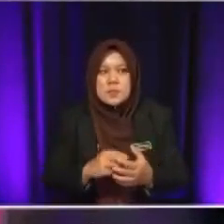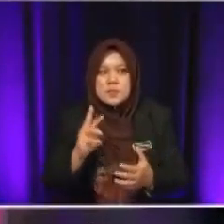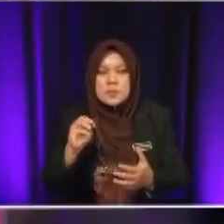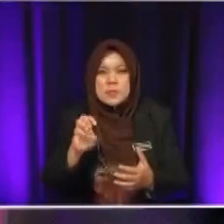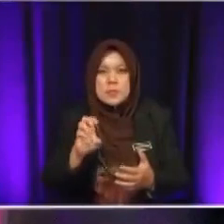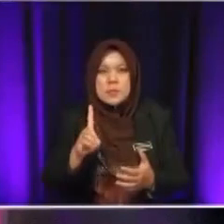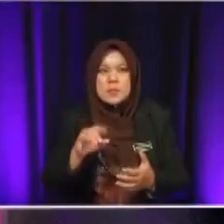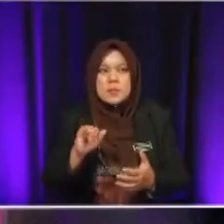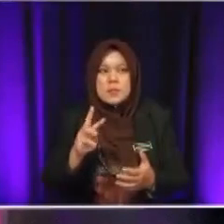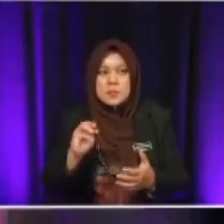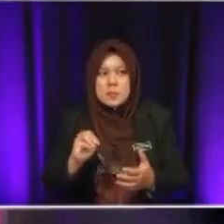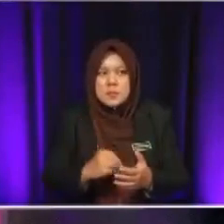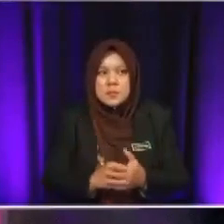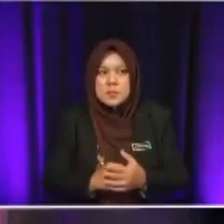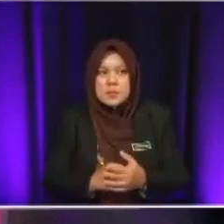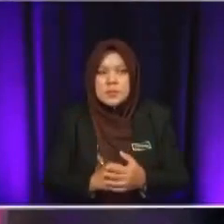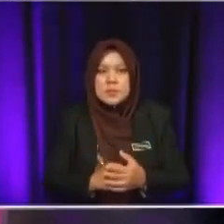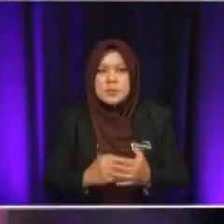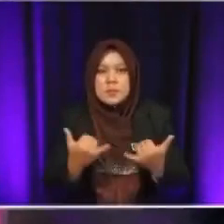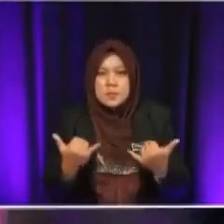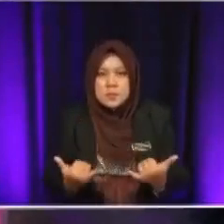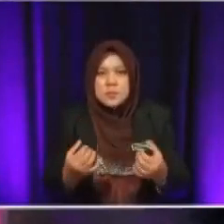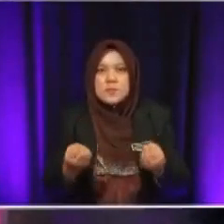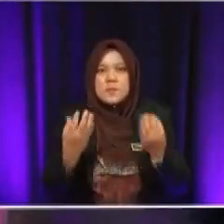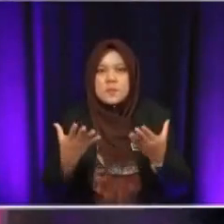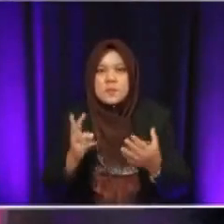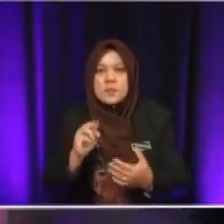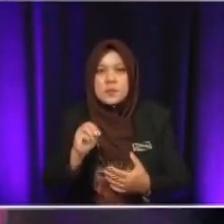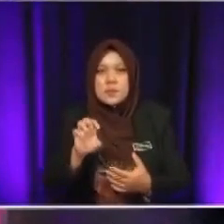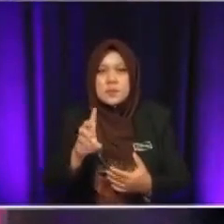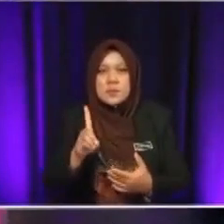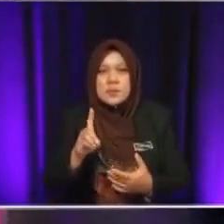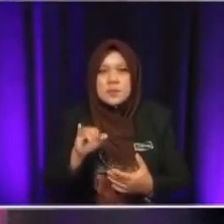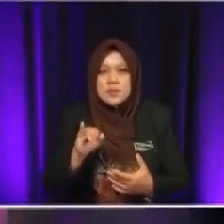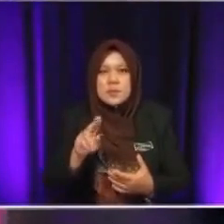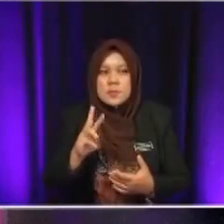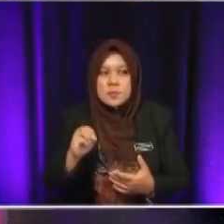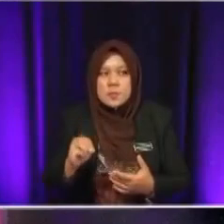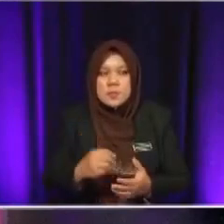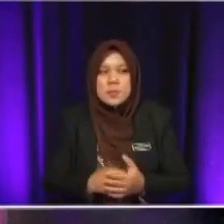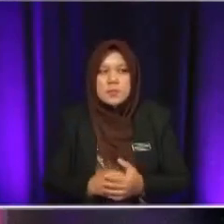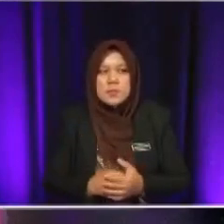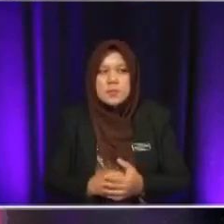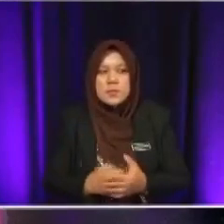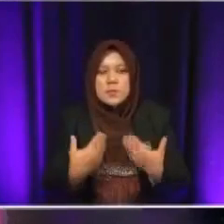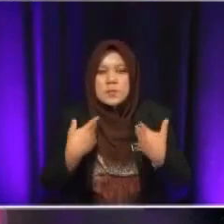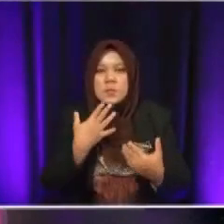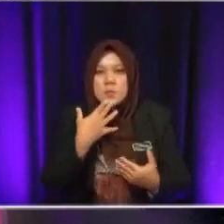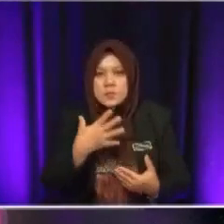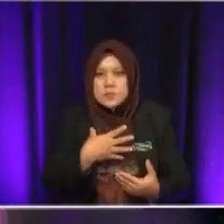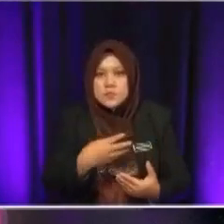yang lekabos ni pun ialah salah satu medium, Mira. Okey, sekarang kita ada macam-macam medium. Kalau lihat kat depan ni, kita ada perlite warna putih ni. Kita